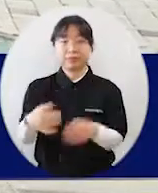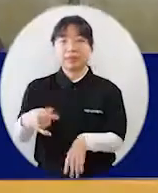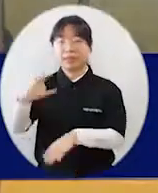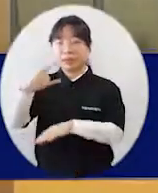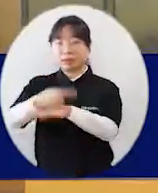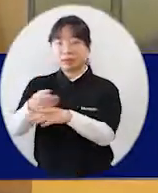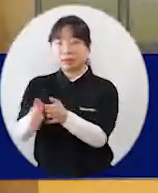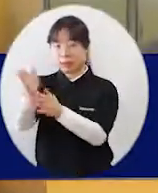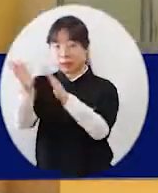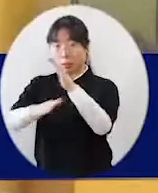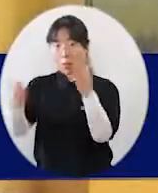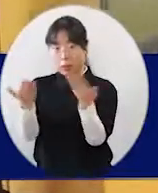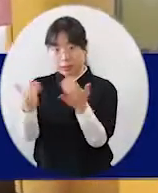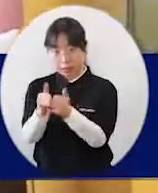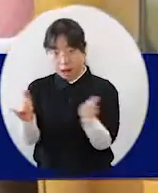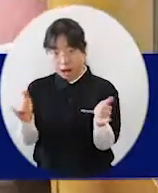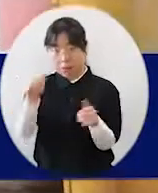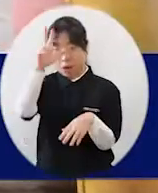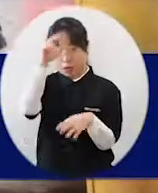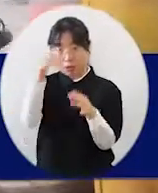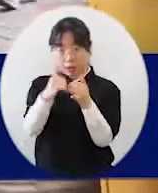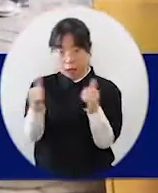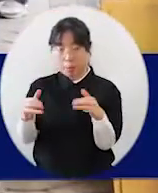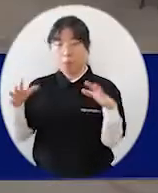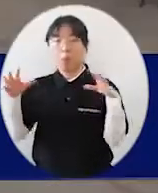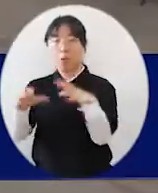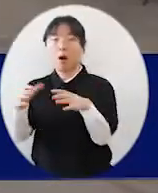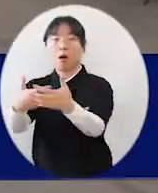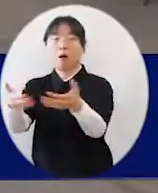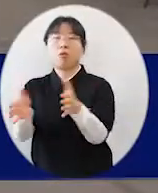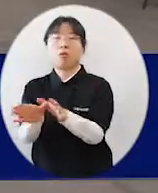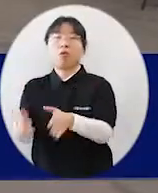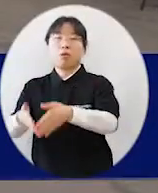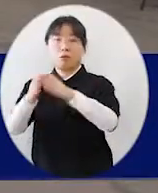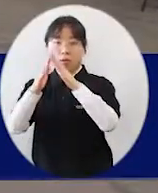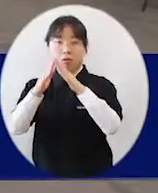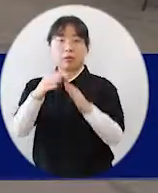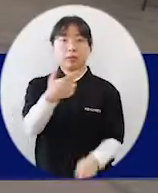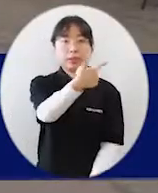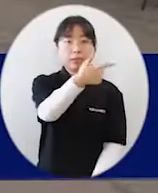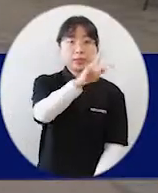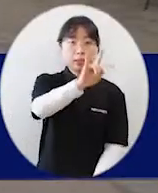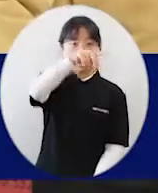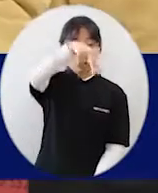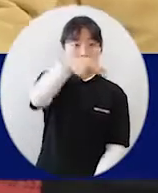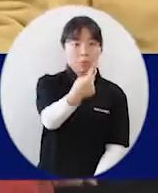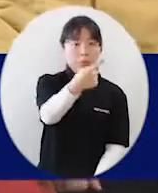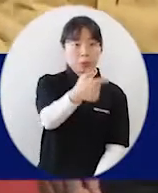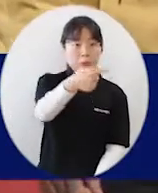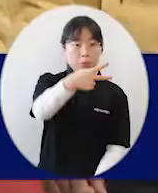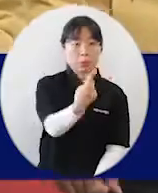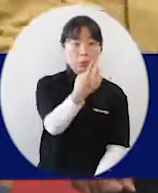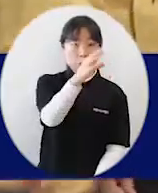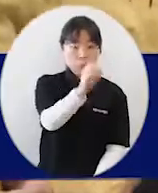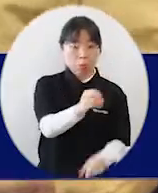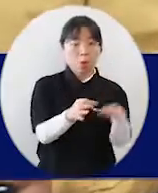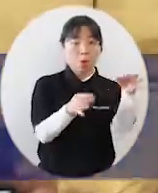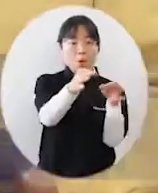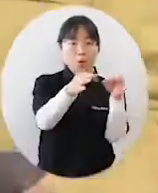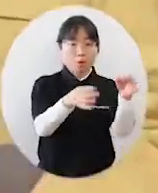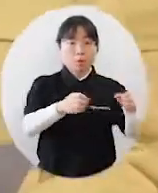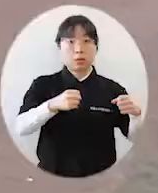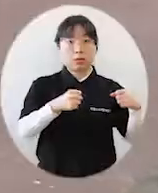경찰서 민간단체로 구성된 콜은 알고 특별대책 합동 단속반을 구성하고 내손동 상업지구 에 대한 합동